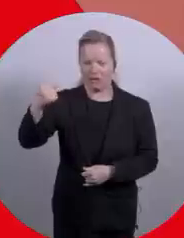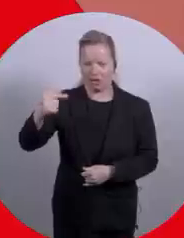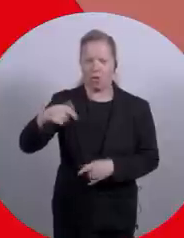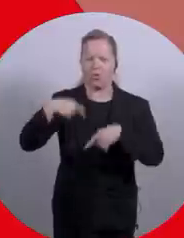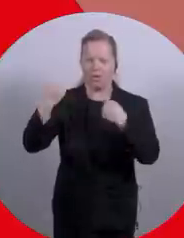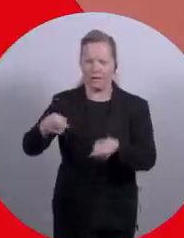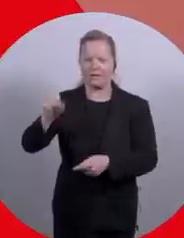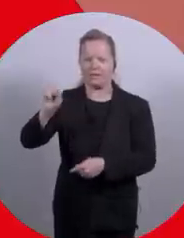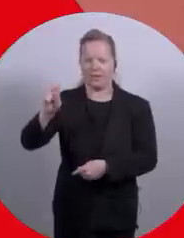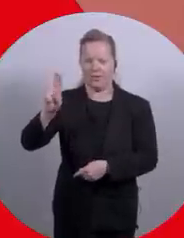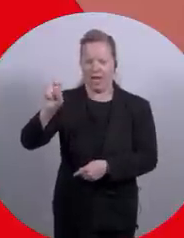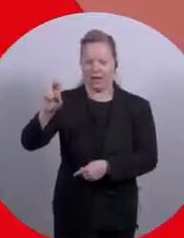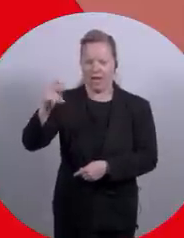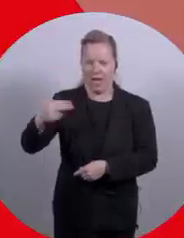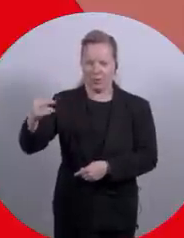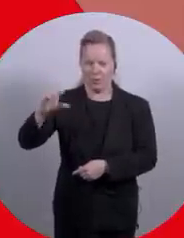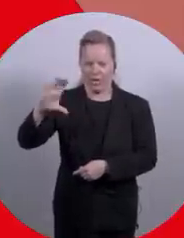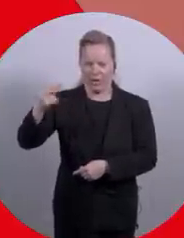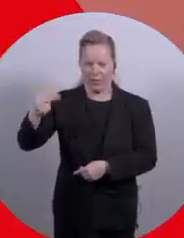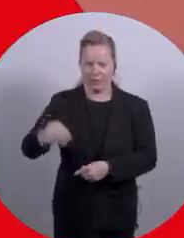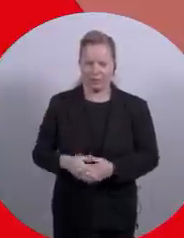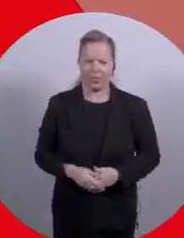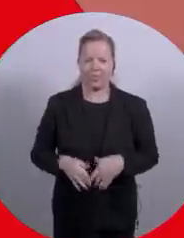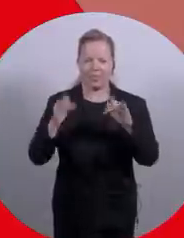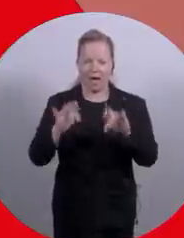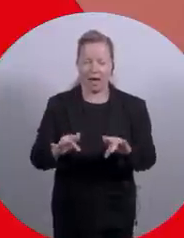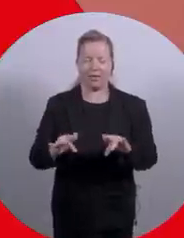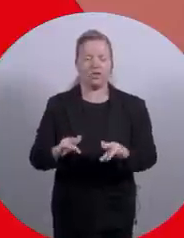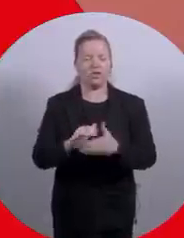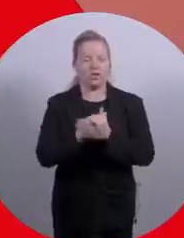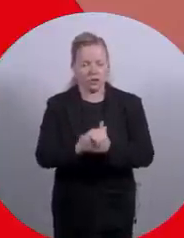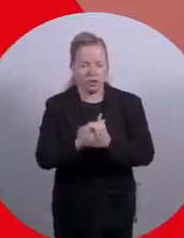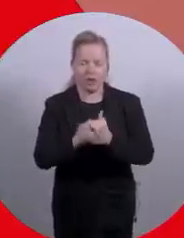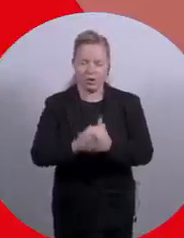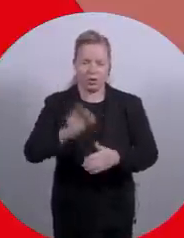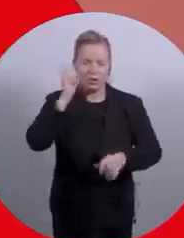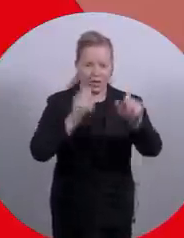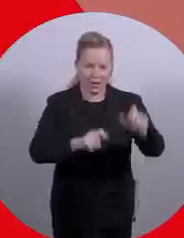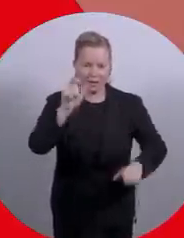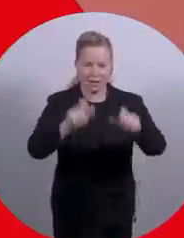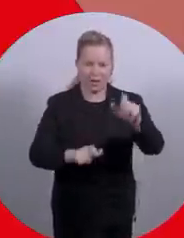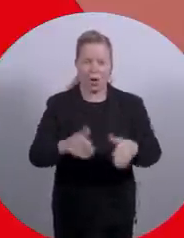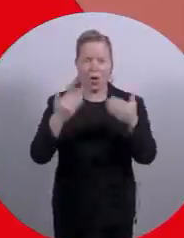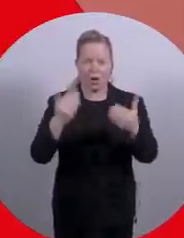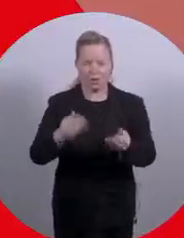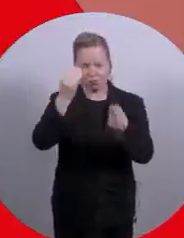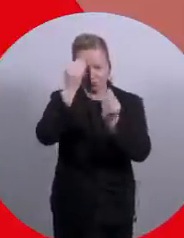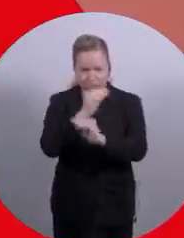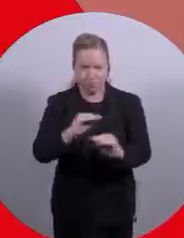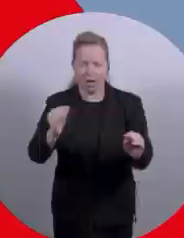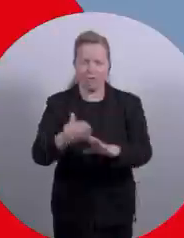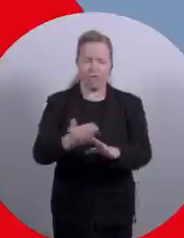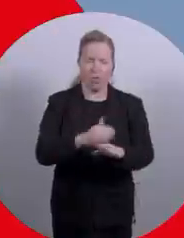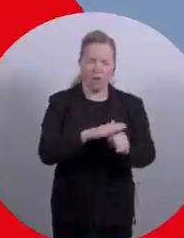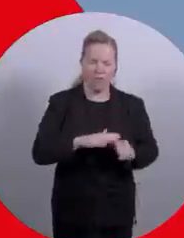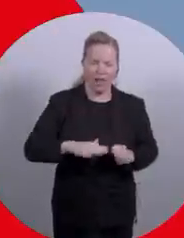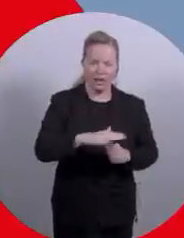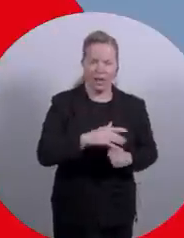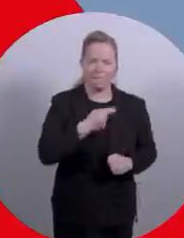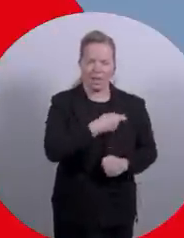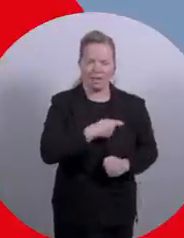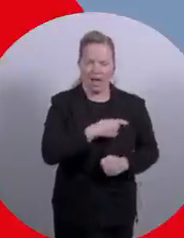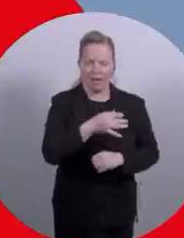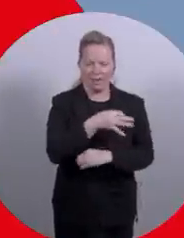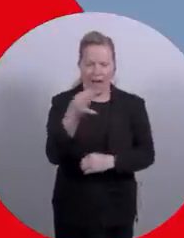geschätzte genossen und Genossen ich spreche heute nur zu euch weil im Vorfeld zu Parteitag eine